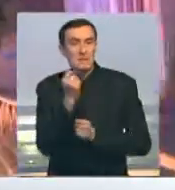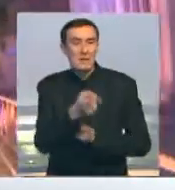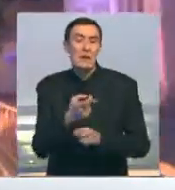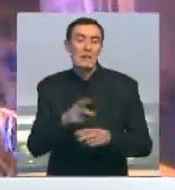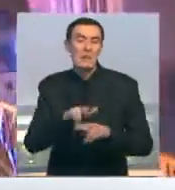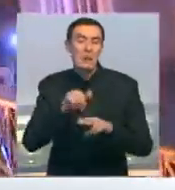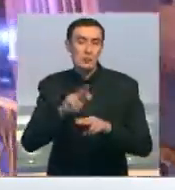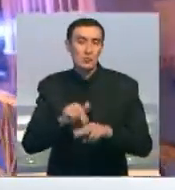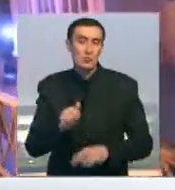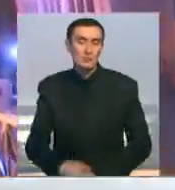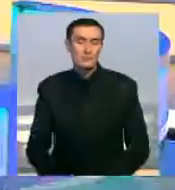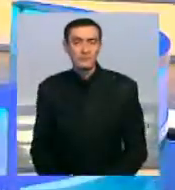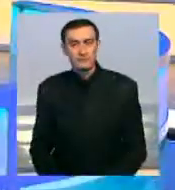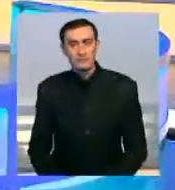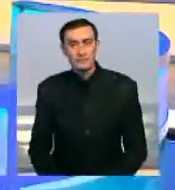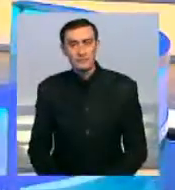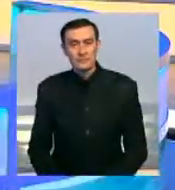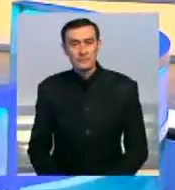полицию.